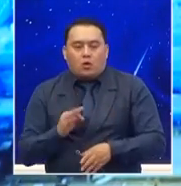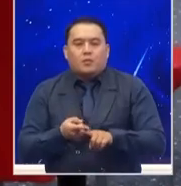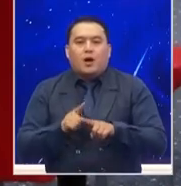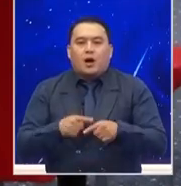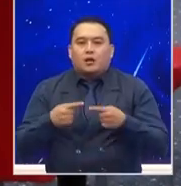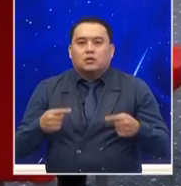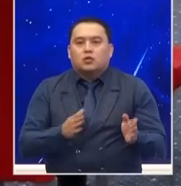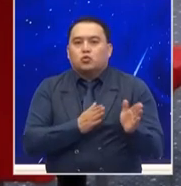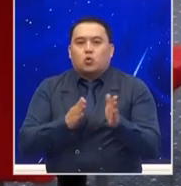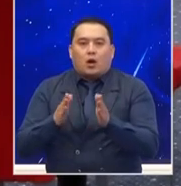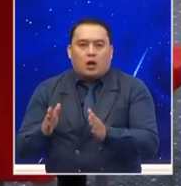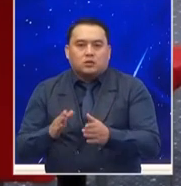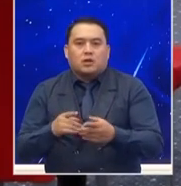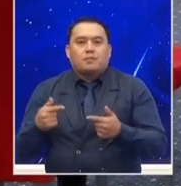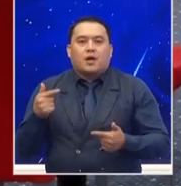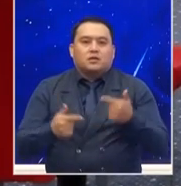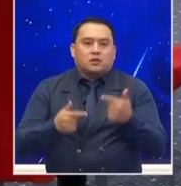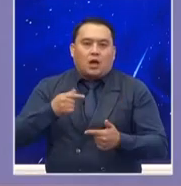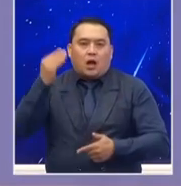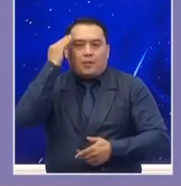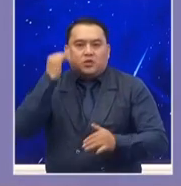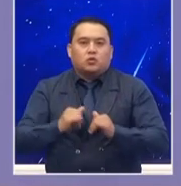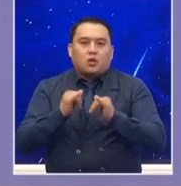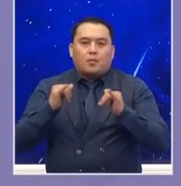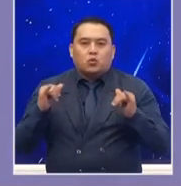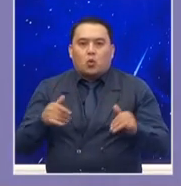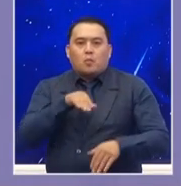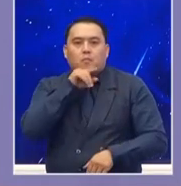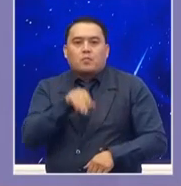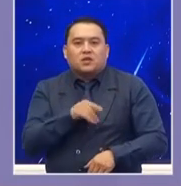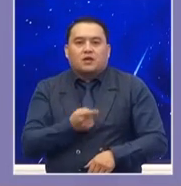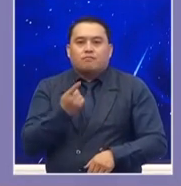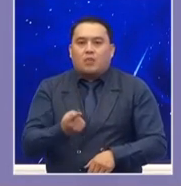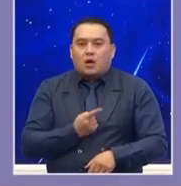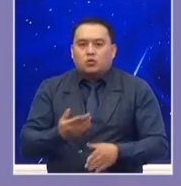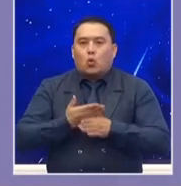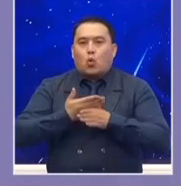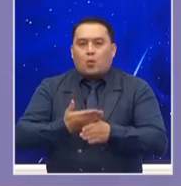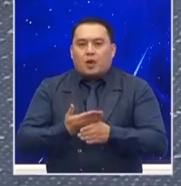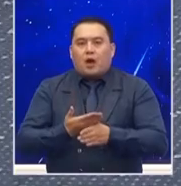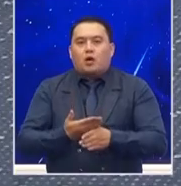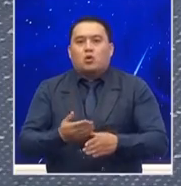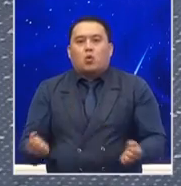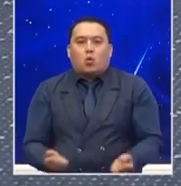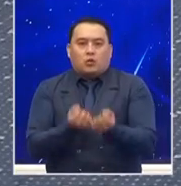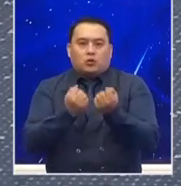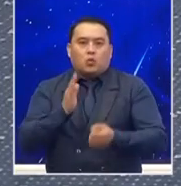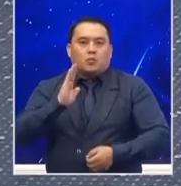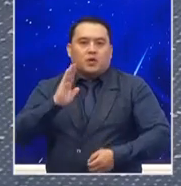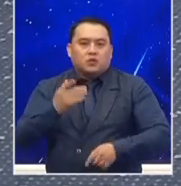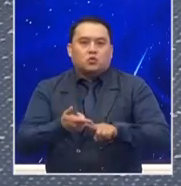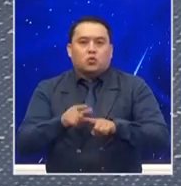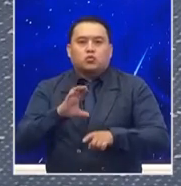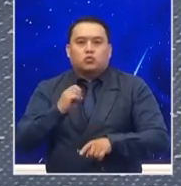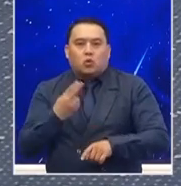секторының тұрақтылығы мен бәсекесіне қабілеттілігін дамытуда. Кәсіби және тәжірибелік көмек алу үшін қолдау білдіреді. Сондай-ақ